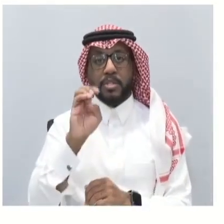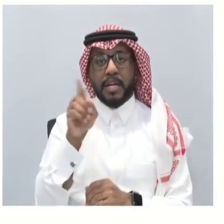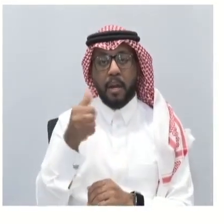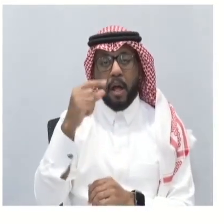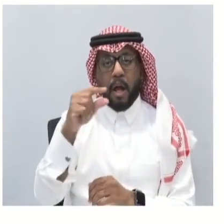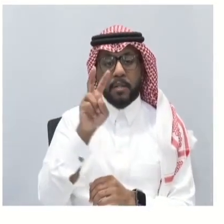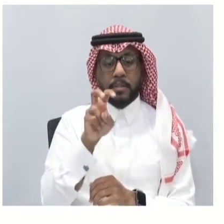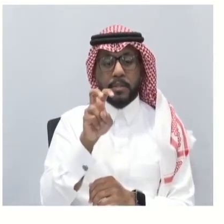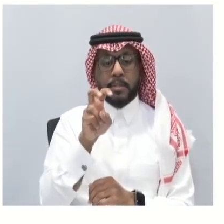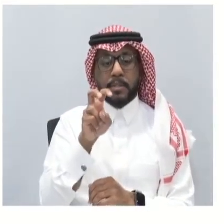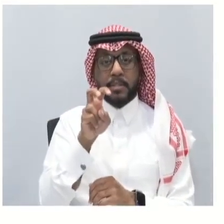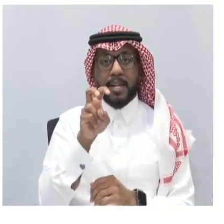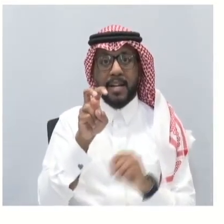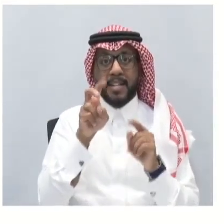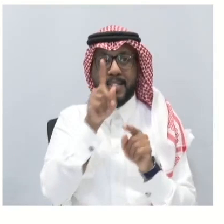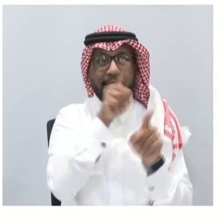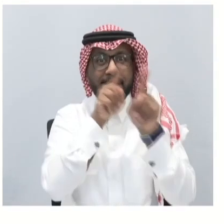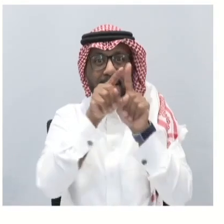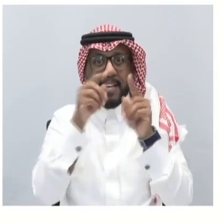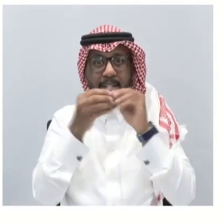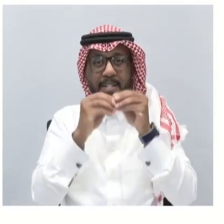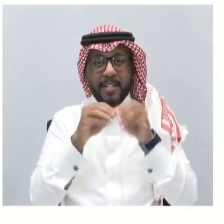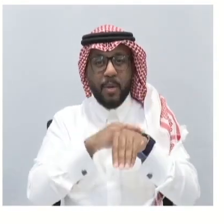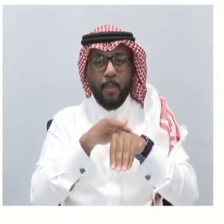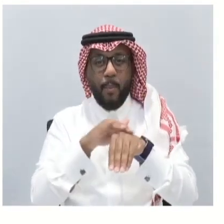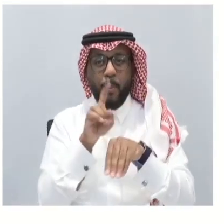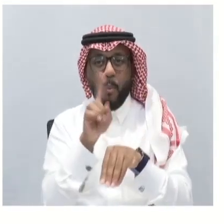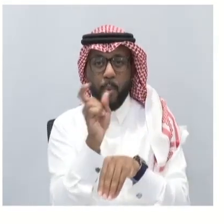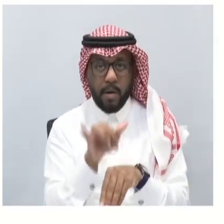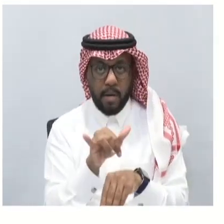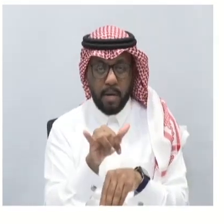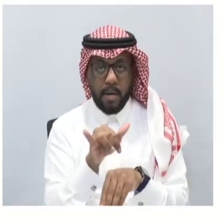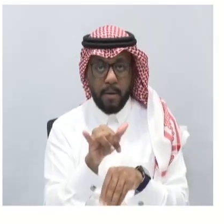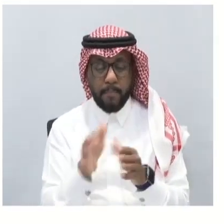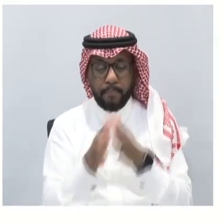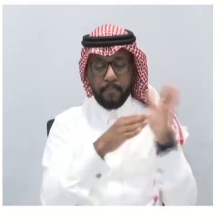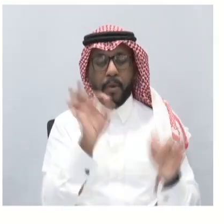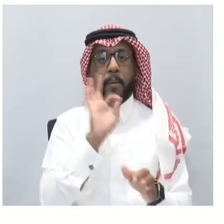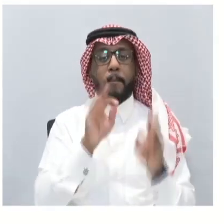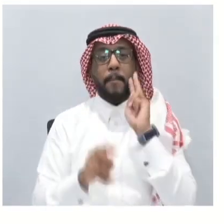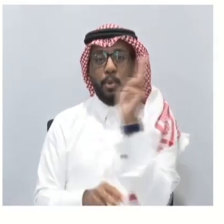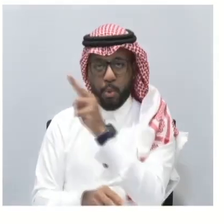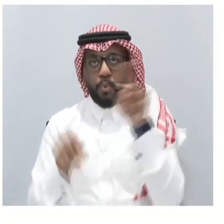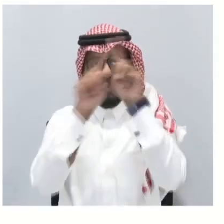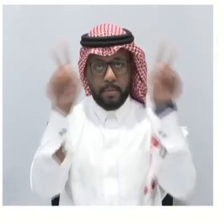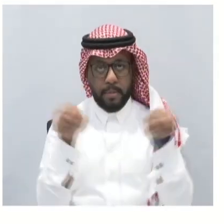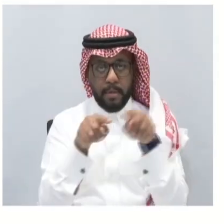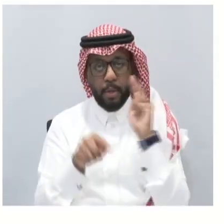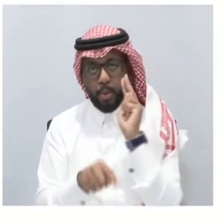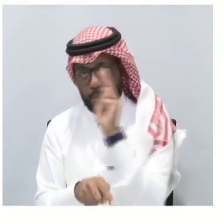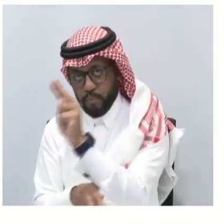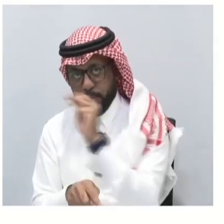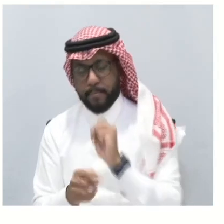الشريط ايش البني تعالوا نوضحها بشكل اكثر عندي شمس وعندي